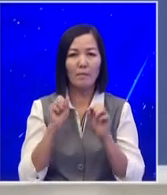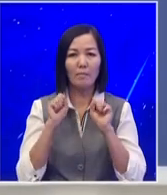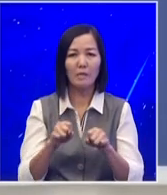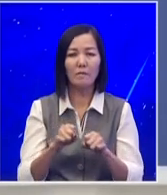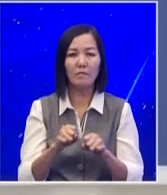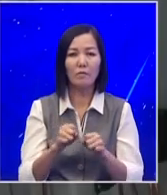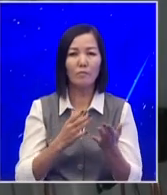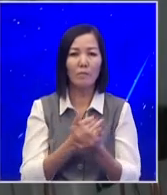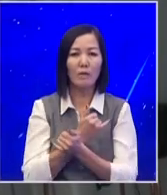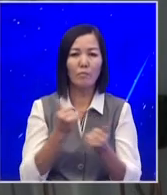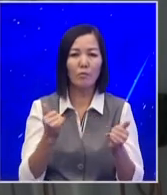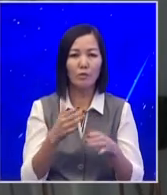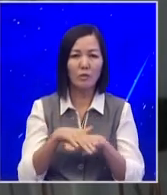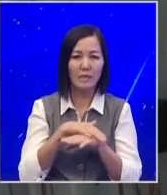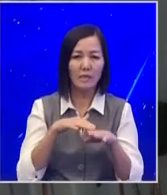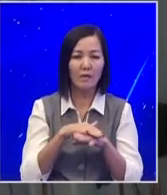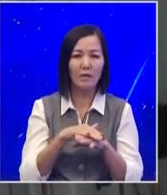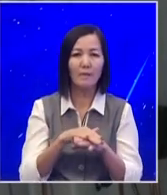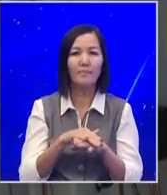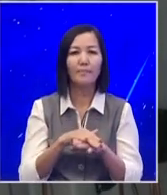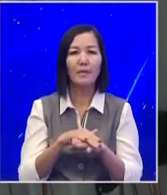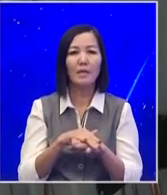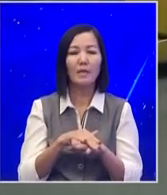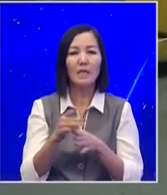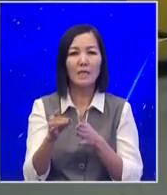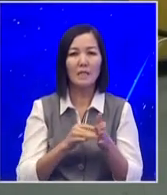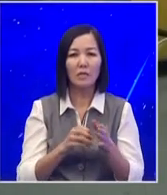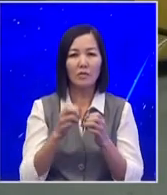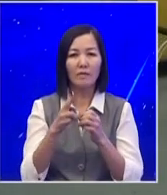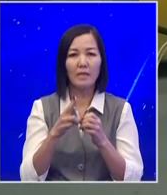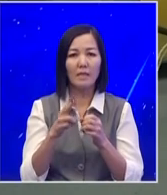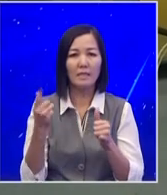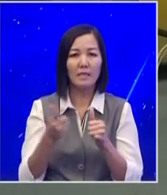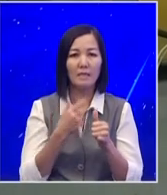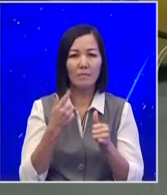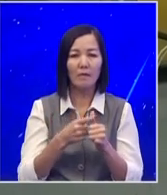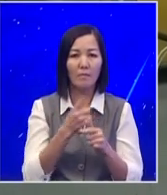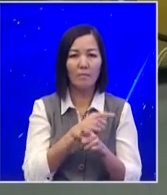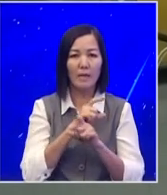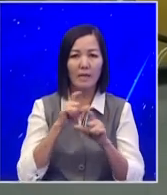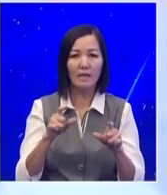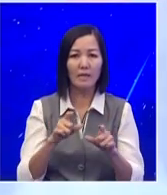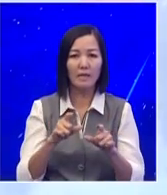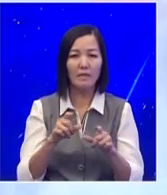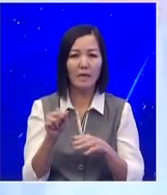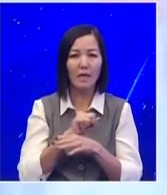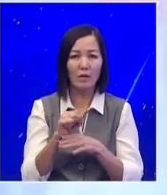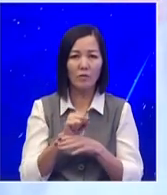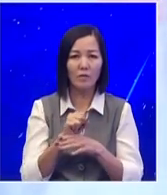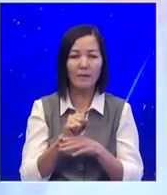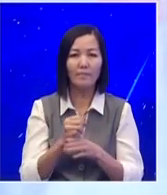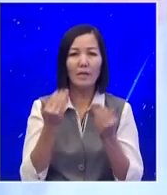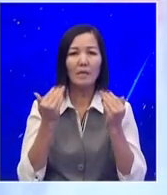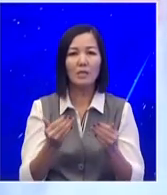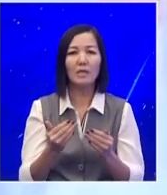оказывать своевременную медпомощь населению, в том числе и посредством 12 так называемых поликлиник на колесах. По словам